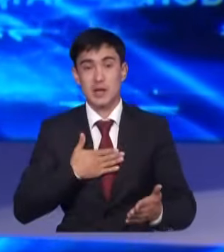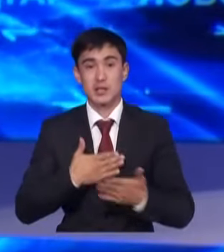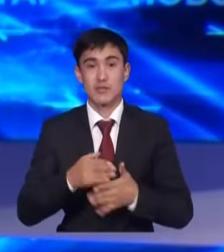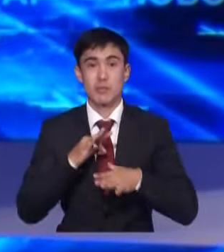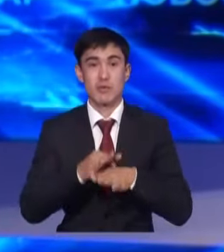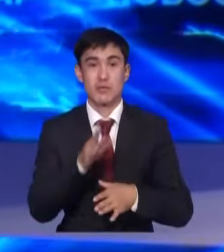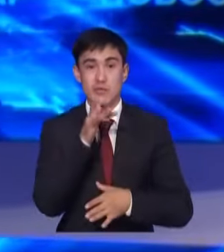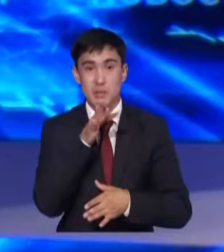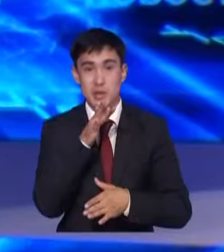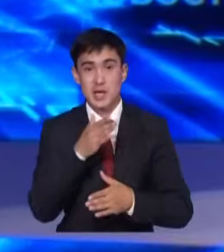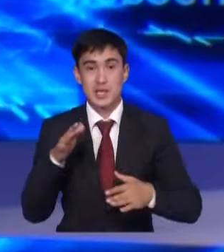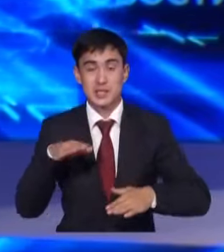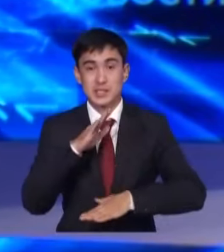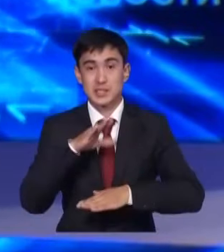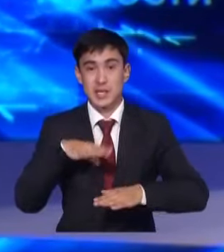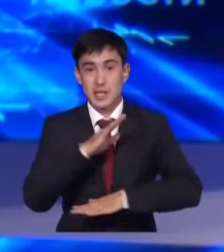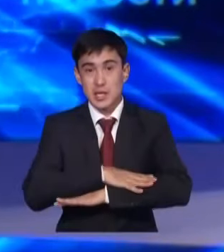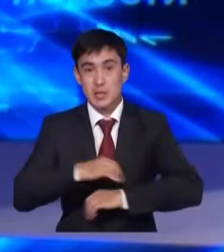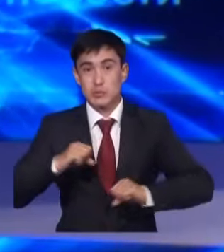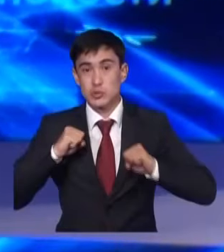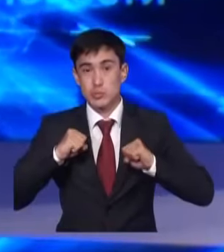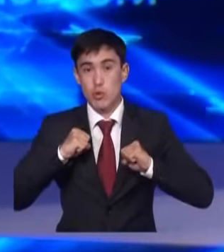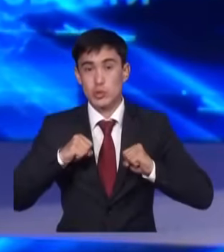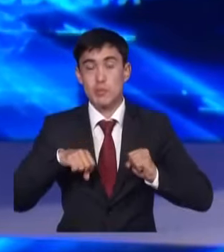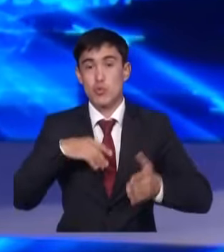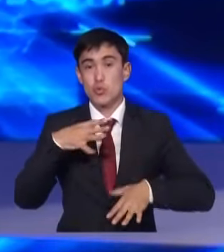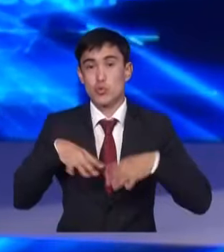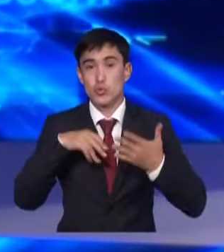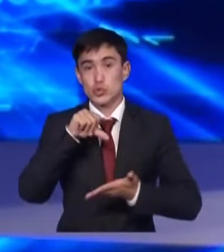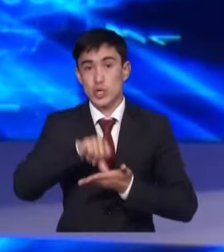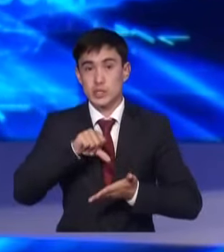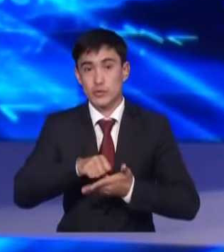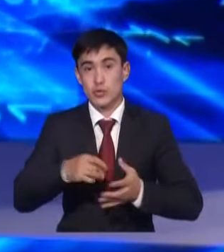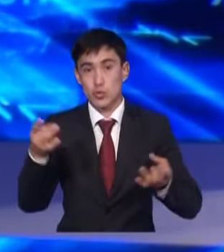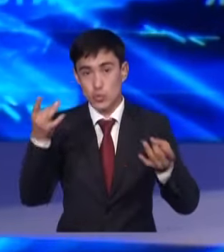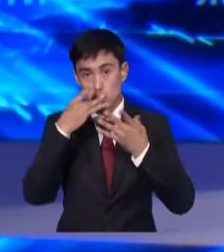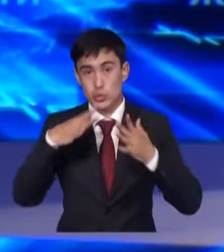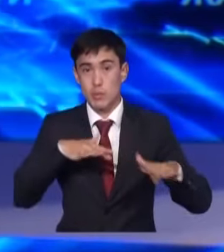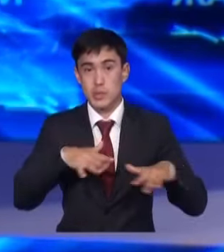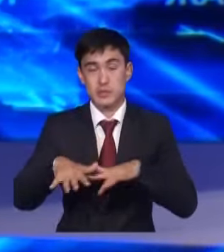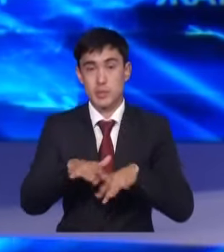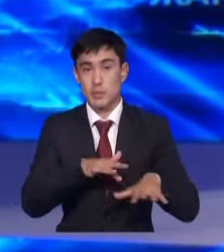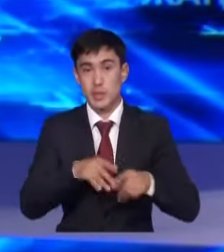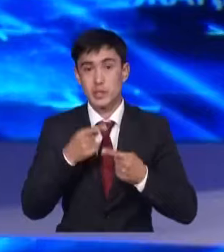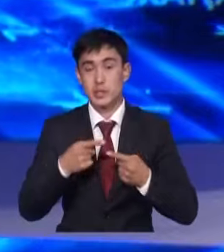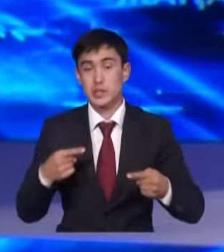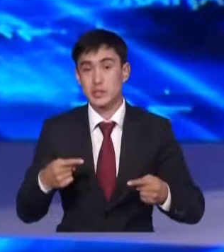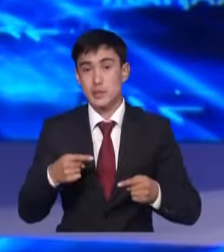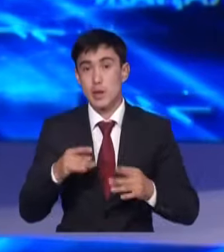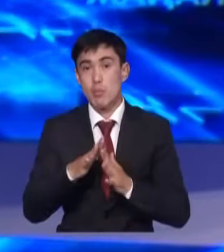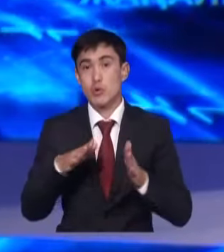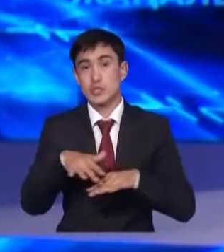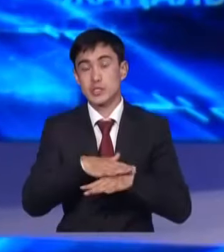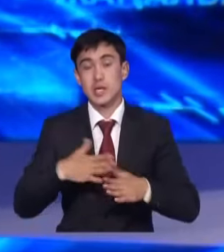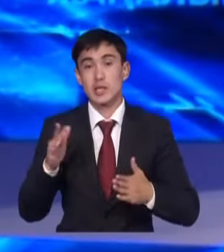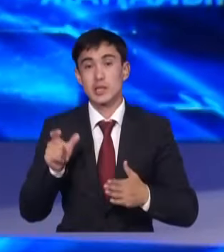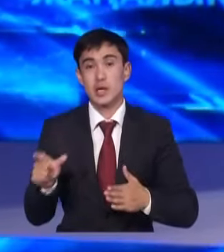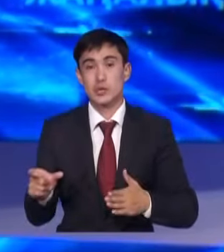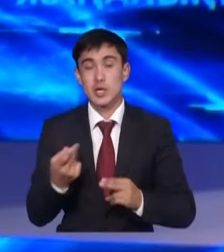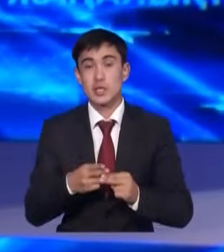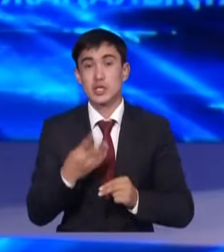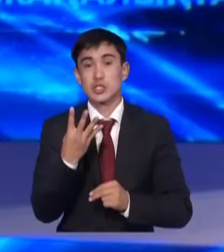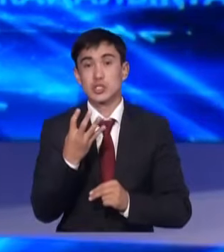активно проводят время за занятиями спортом, принимают участие в культурно-массовых и других мероприятиях. Причем большая часть отдыхающих,